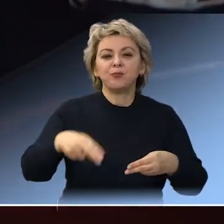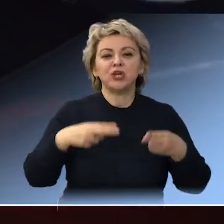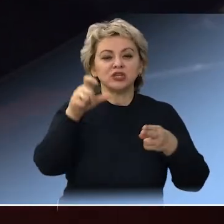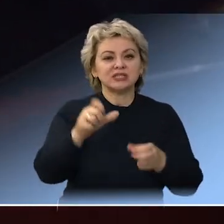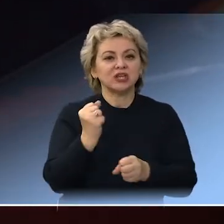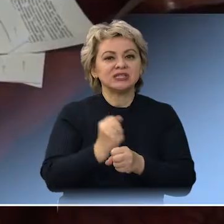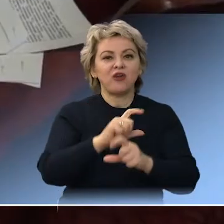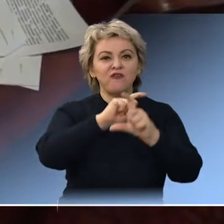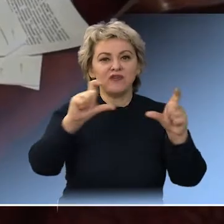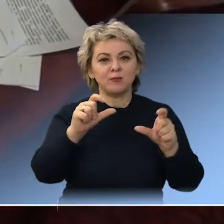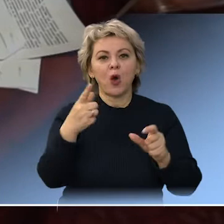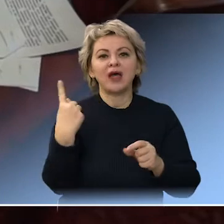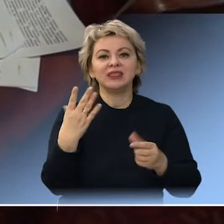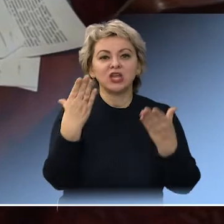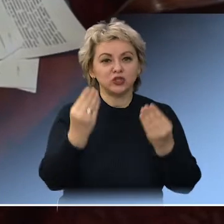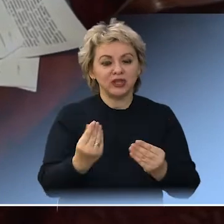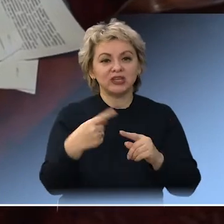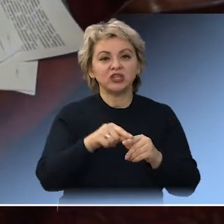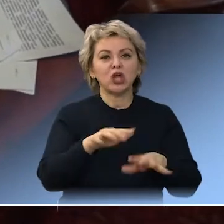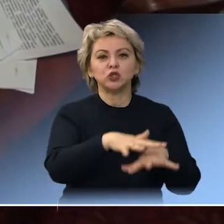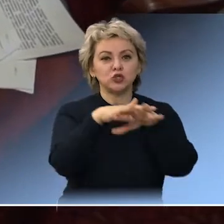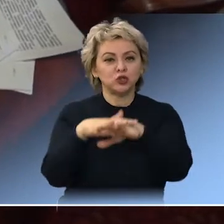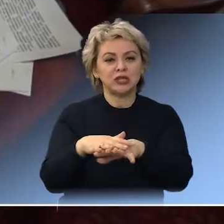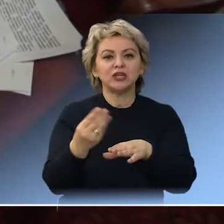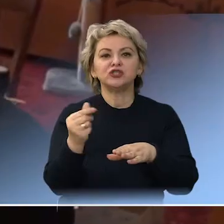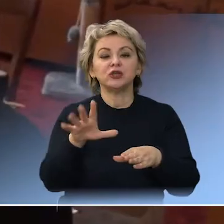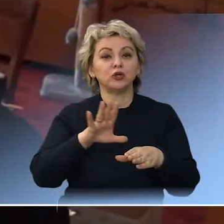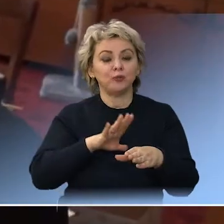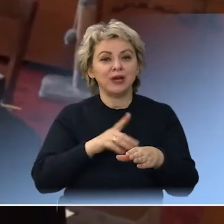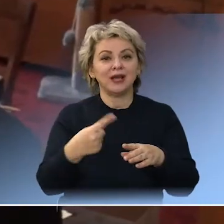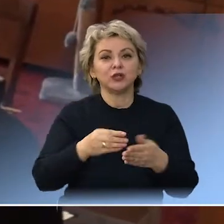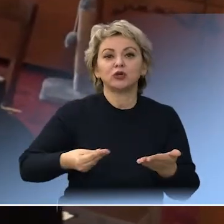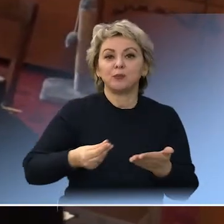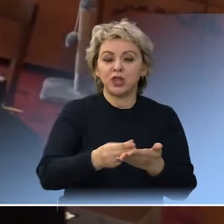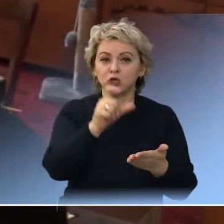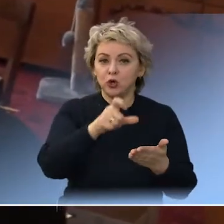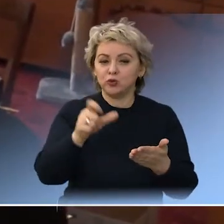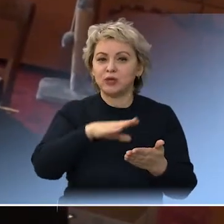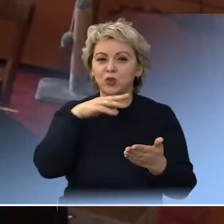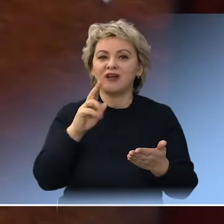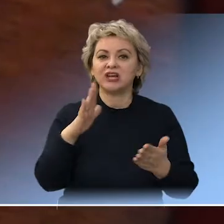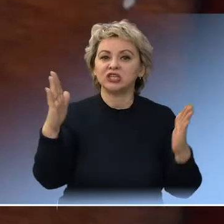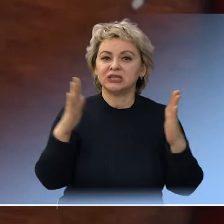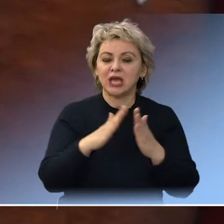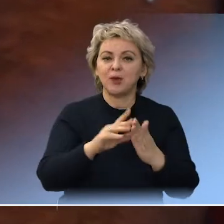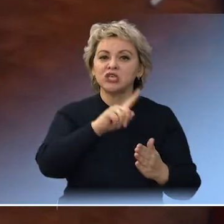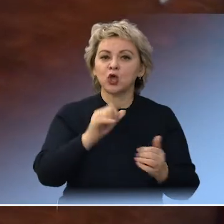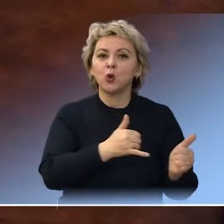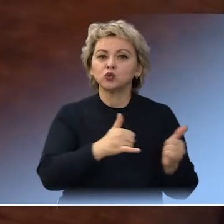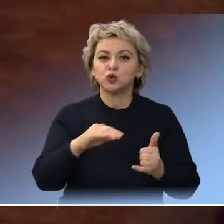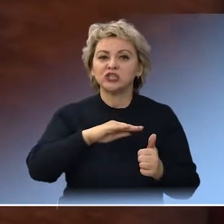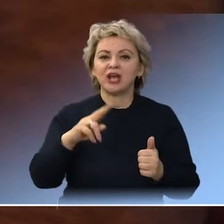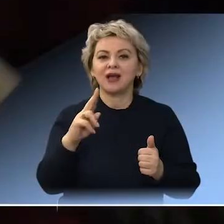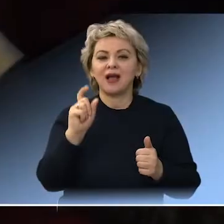создали фирмы-однодневки. На эти расчетные счета поступали суммы, которые оплачивали жители многоквартирных домов за услуги